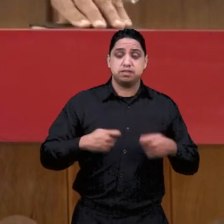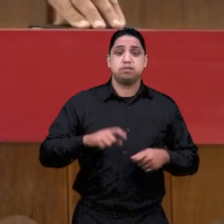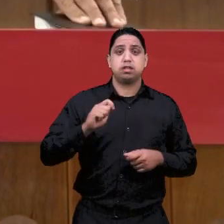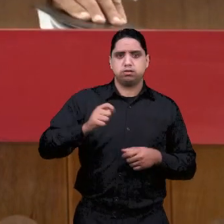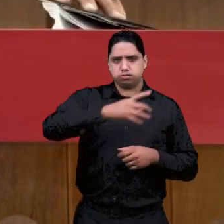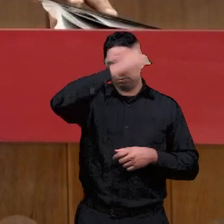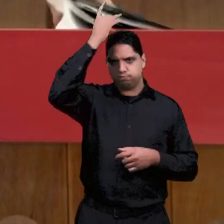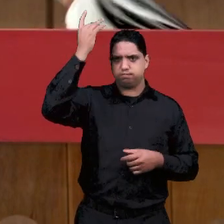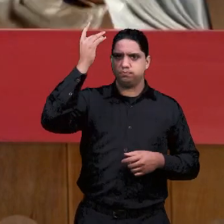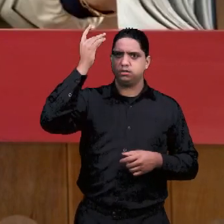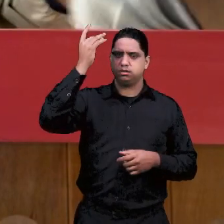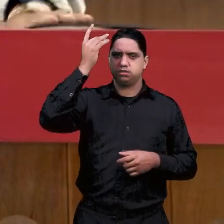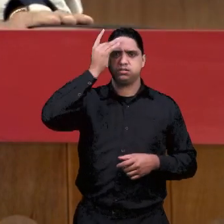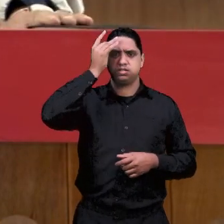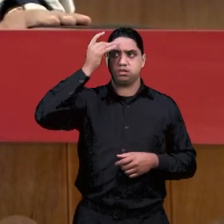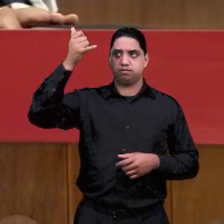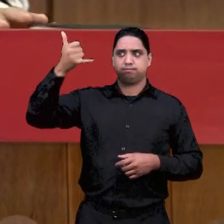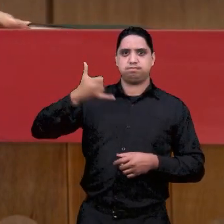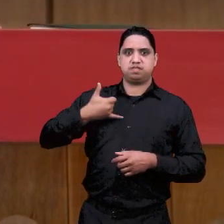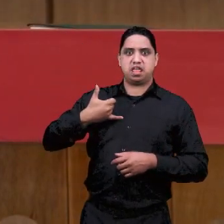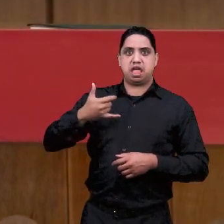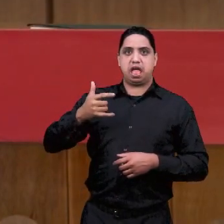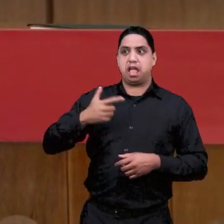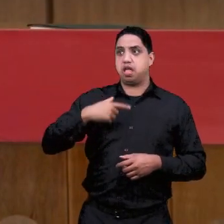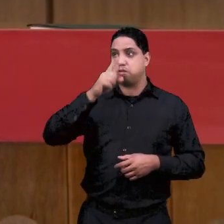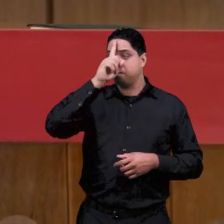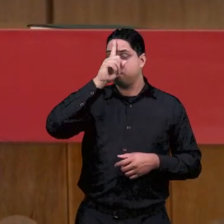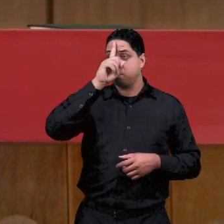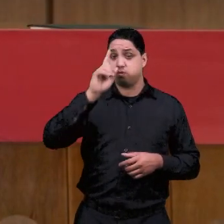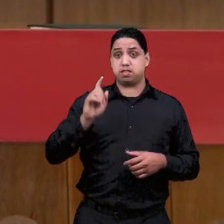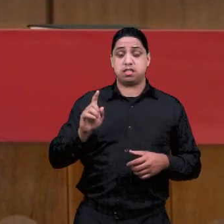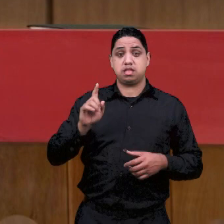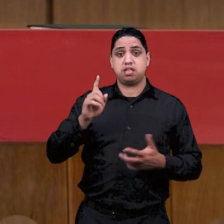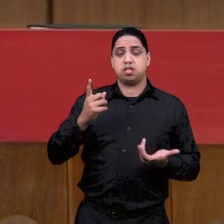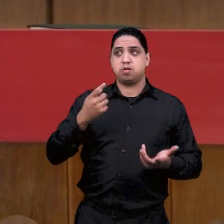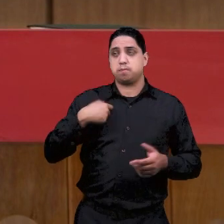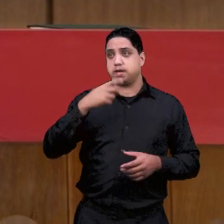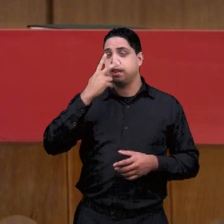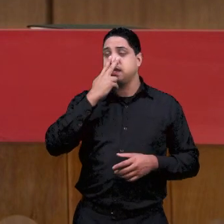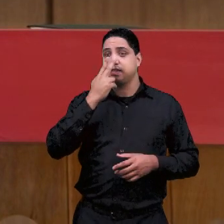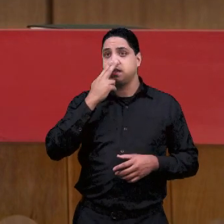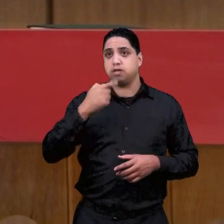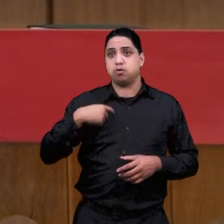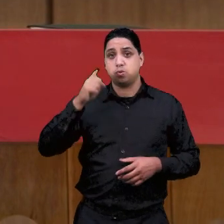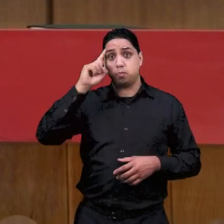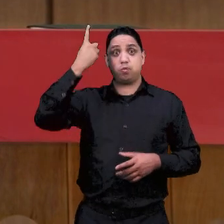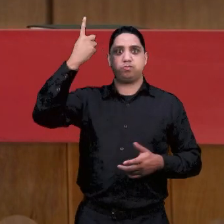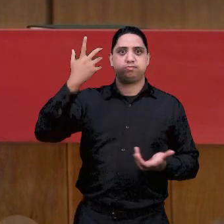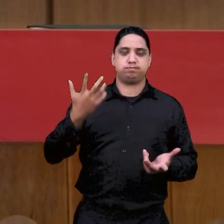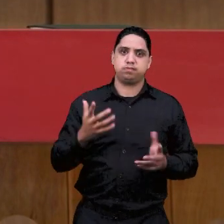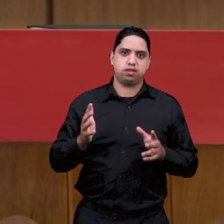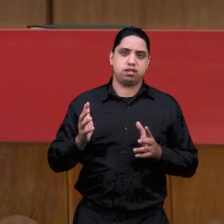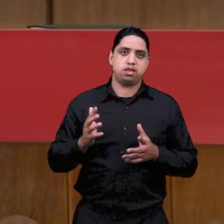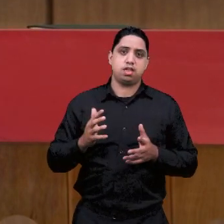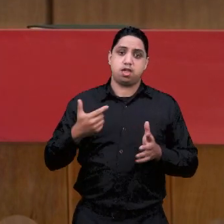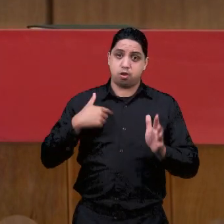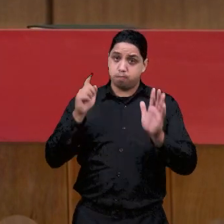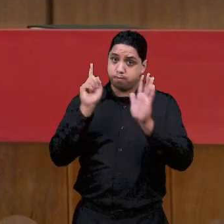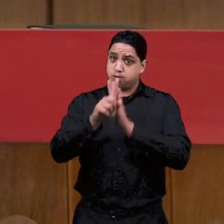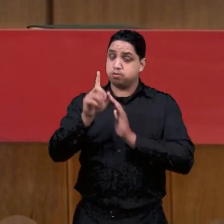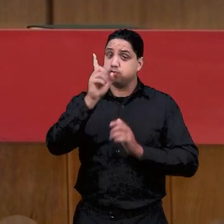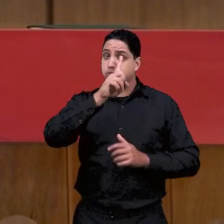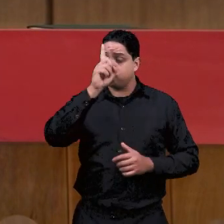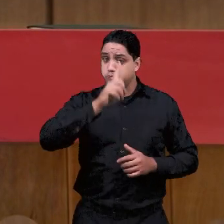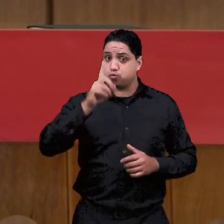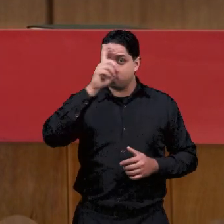par le Saint-Esprit. J'ai une question pour dimanche prochain. Je posais une question ici au groupe de Science et Foi.